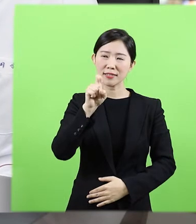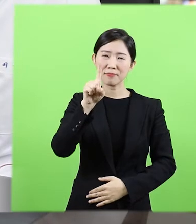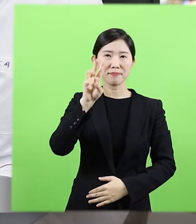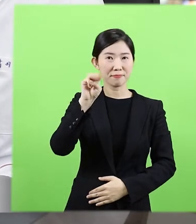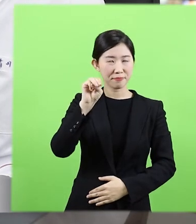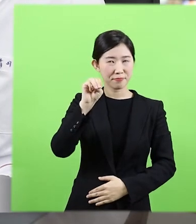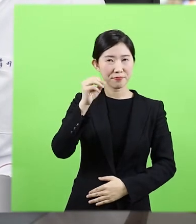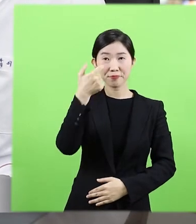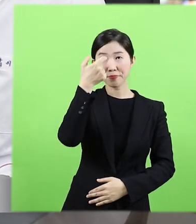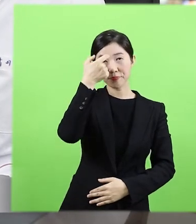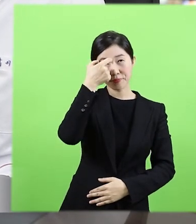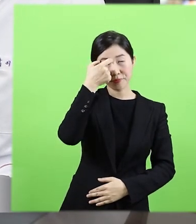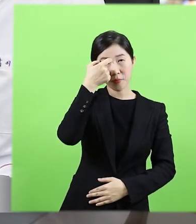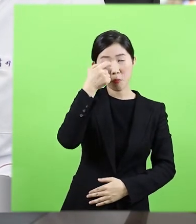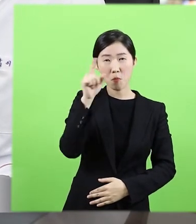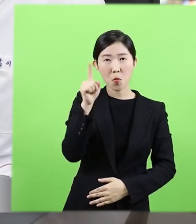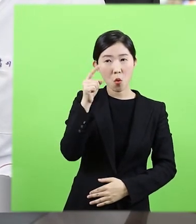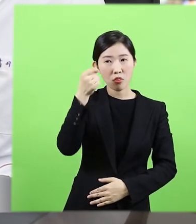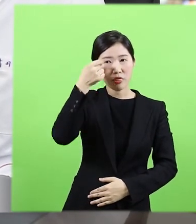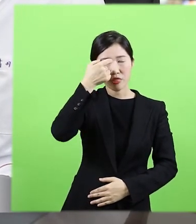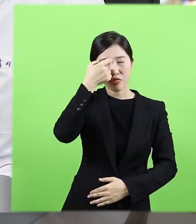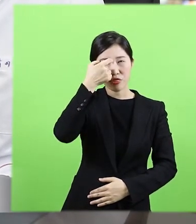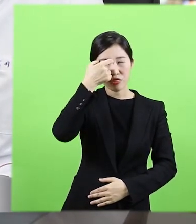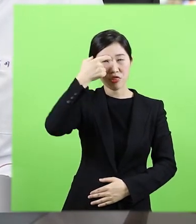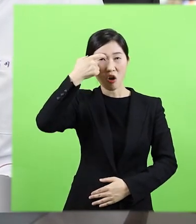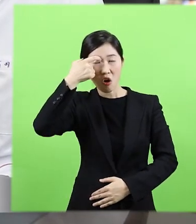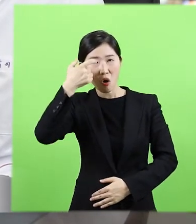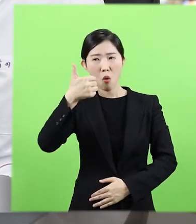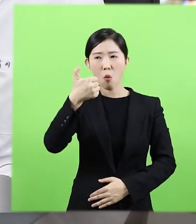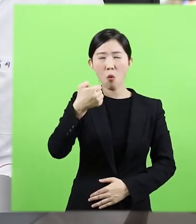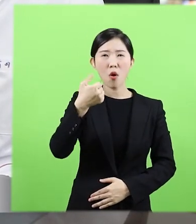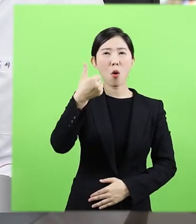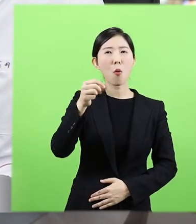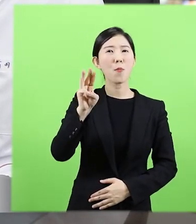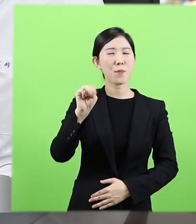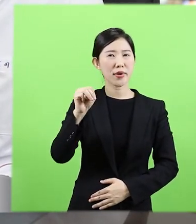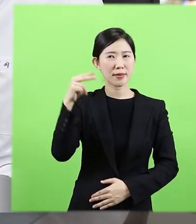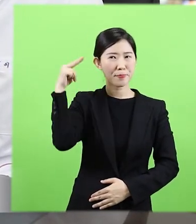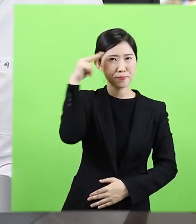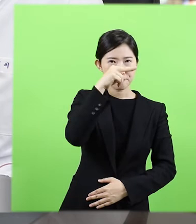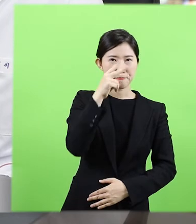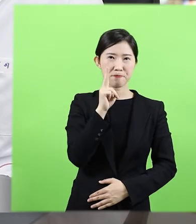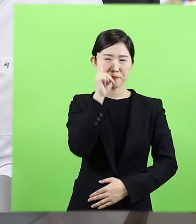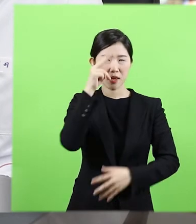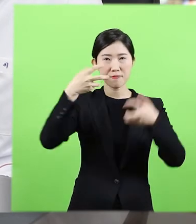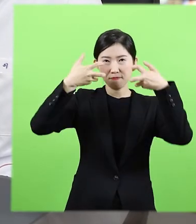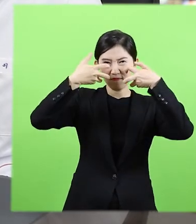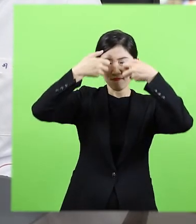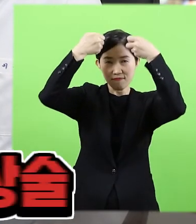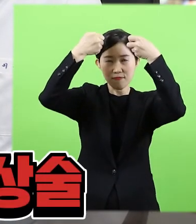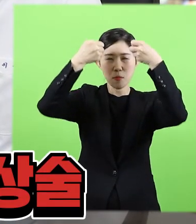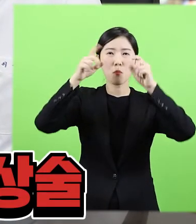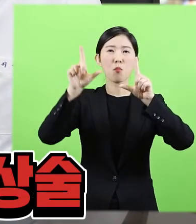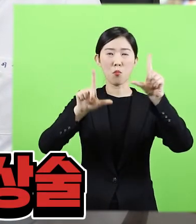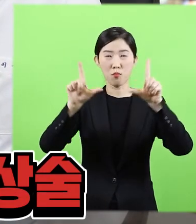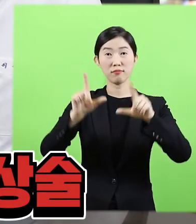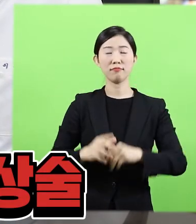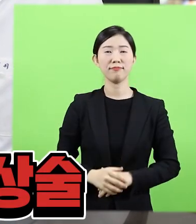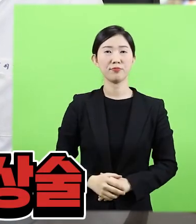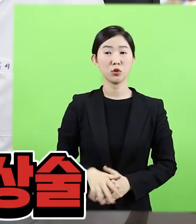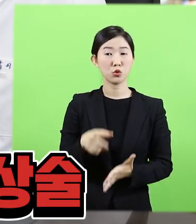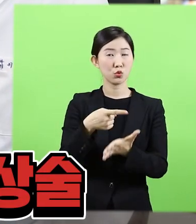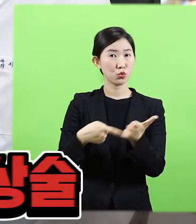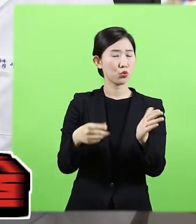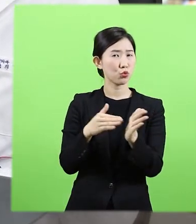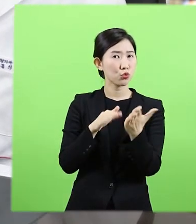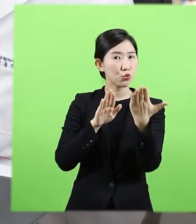폭을 11mm, 요 길이는 눈썹을 조금 벗어난 55mm를 잘라서 끌어올려